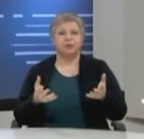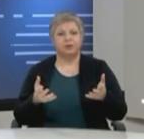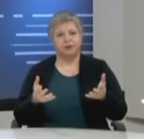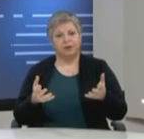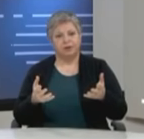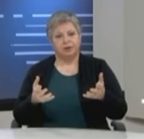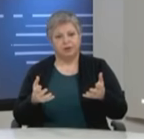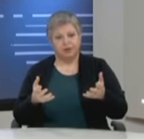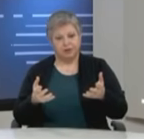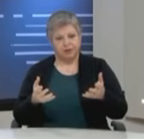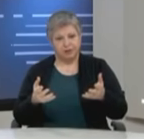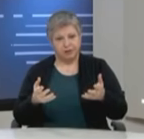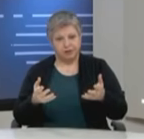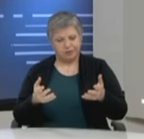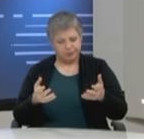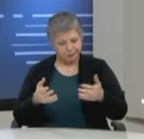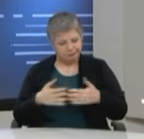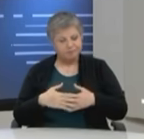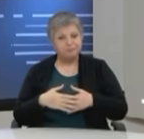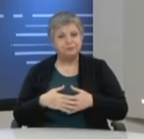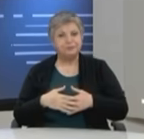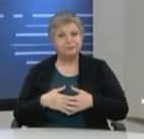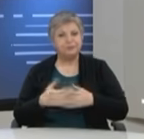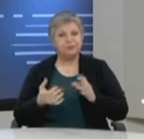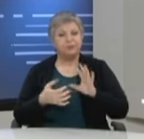Ακούστε κύριε Τσίπρα, αυτό έχει ενδιαφέρον. Ροδάκι να μιλά.